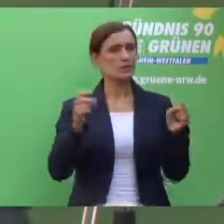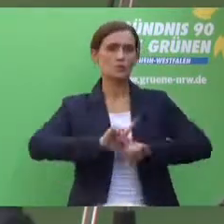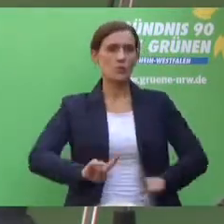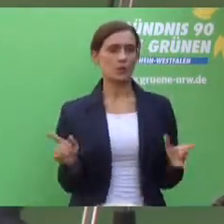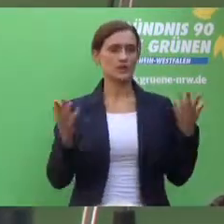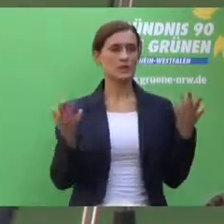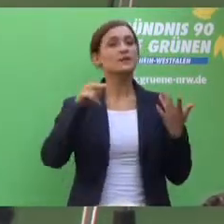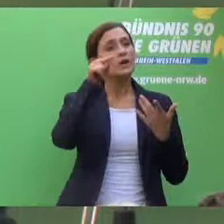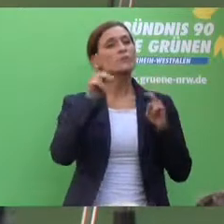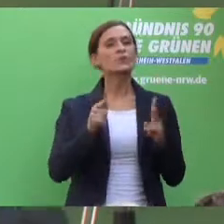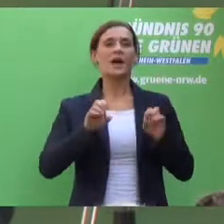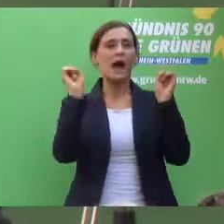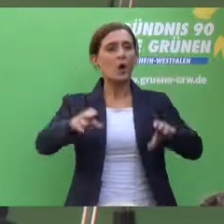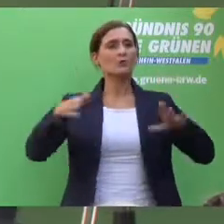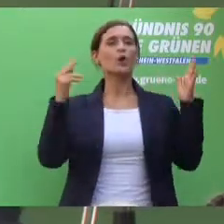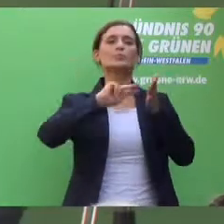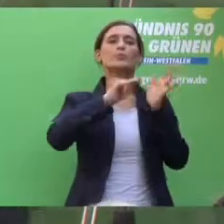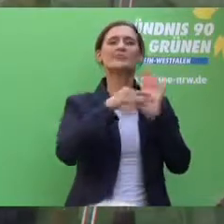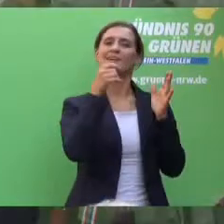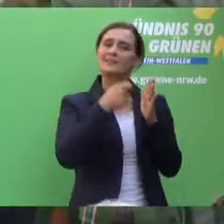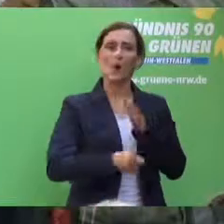dass Politik so käuflich ist wie in diesem Fall.